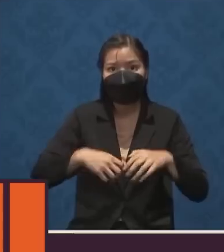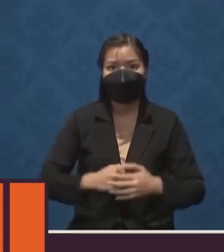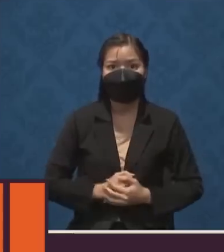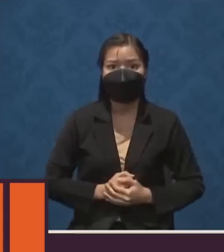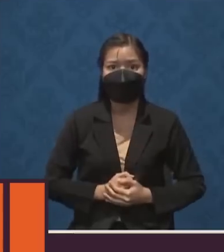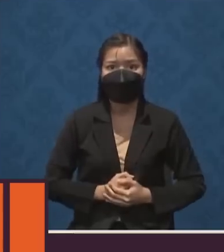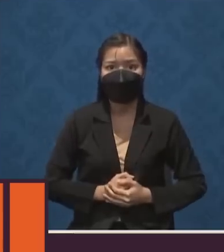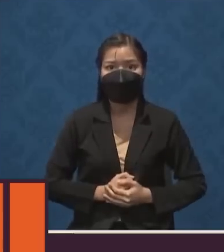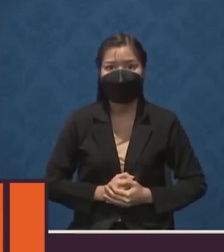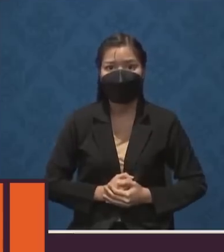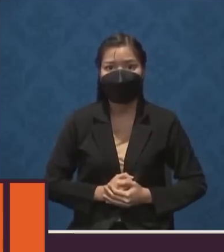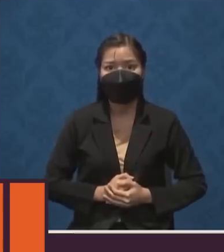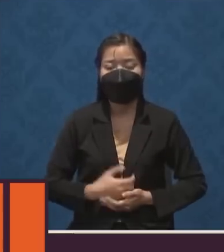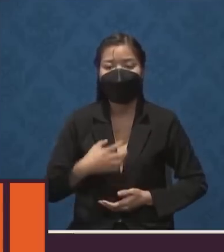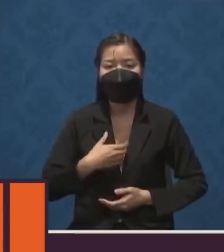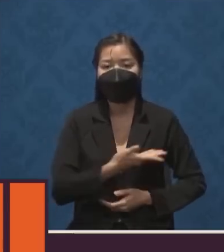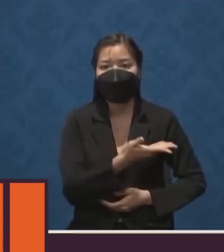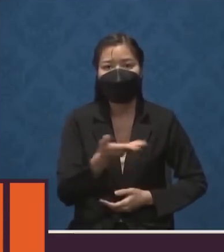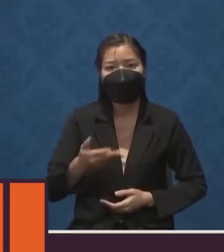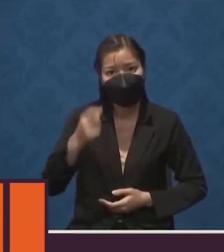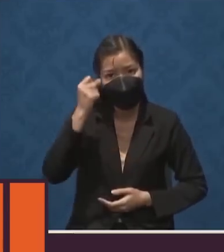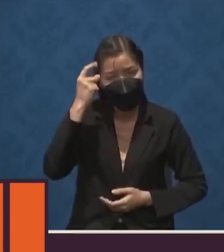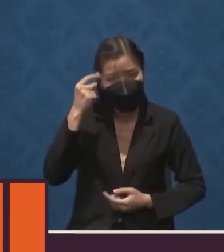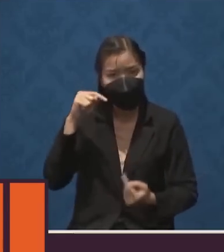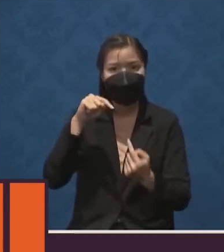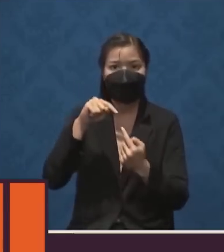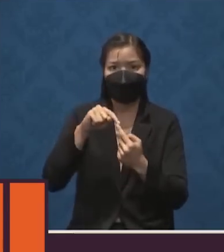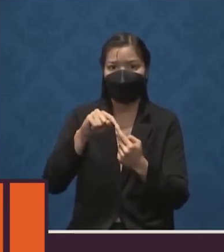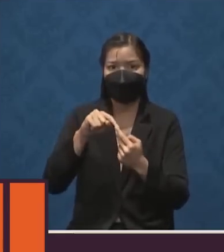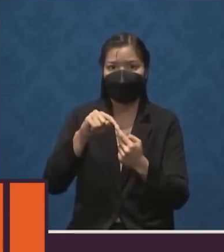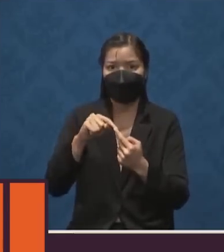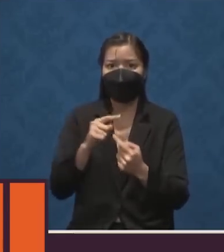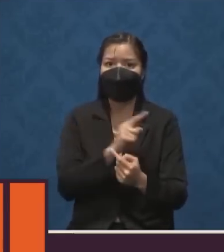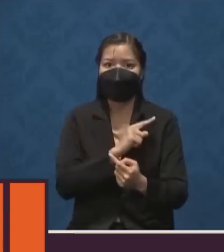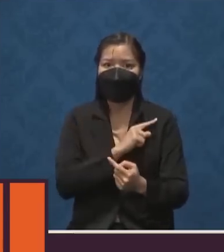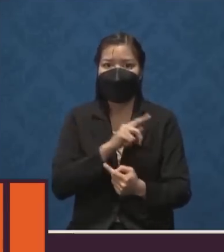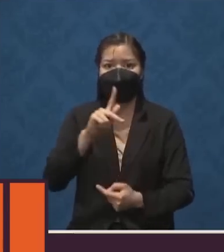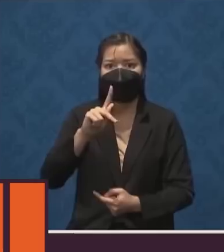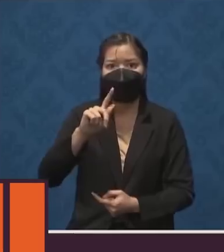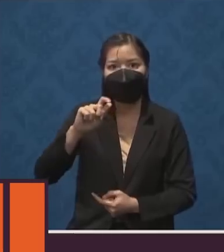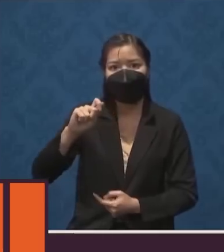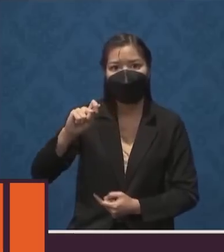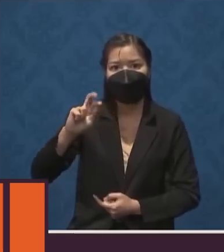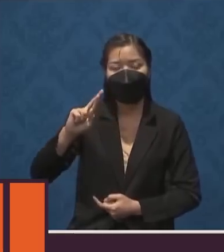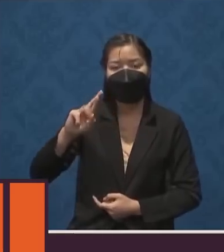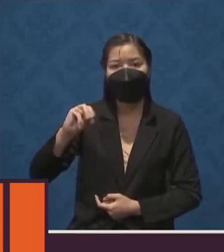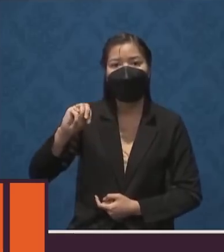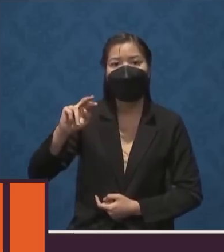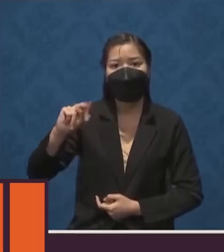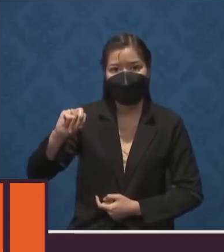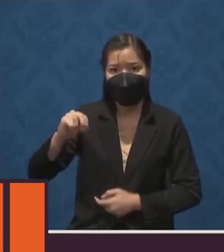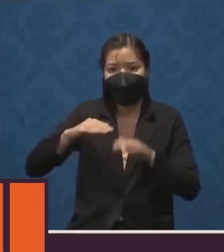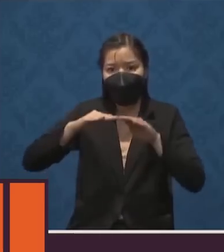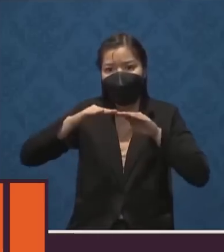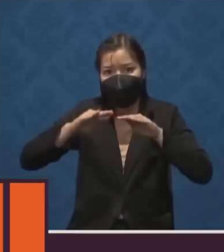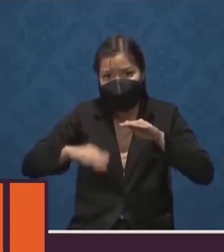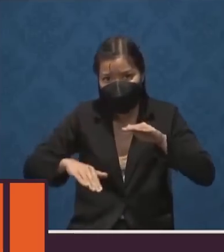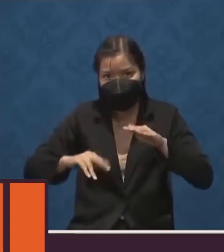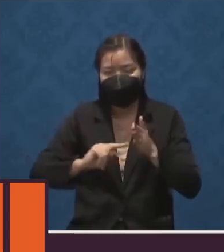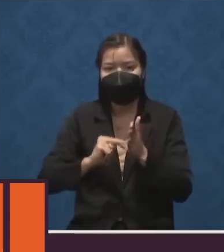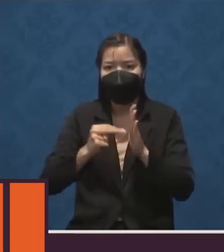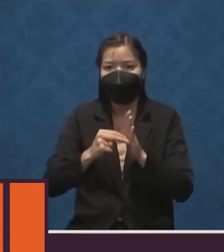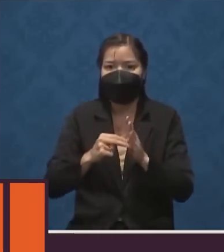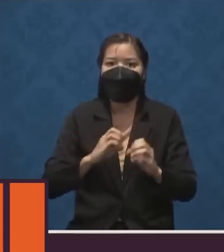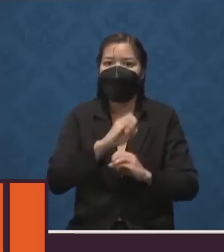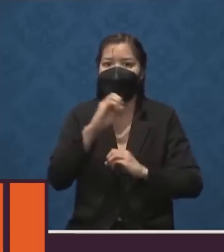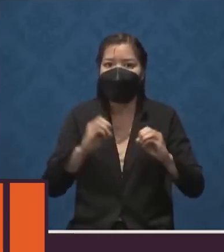ารเสนอให้ปรับลบดบาของกอรานอนอนันไมไดเปการเสนอโยละเลยถงความสำคัญใกรักษาความปลดภัยของพี่น้คนไยทั่วประ